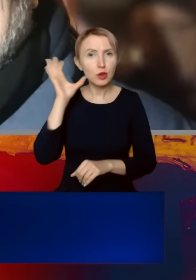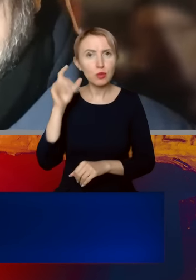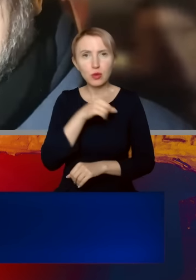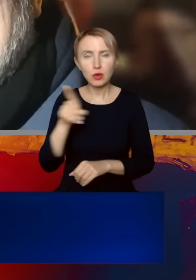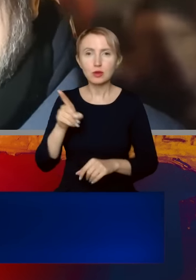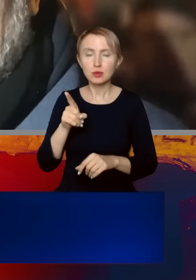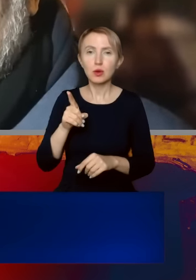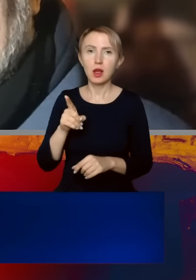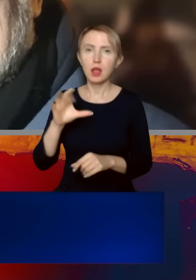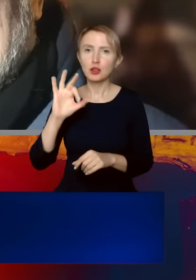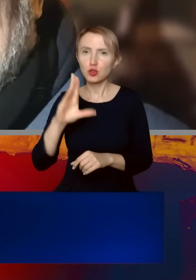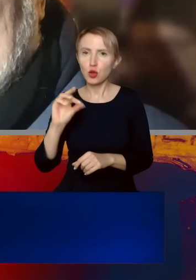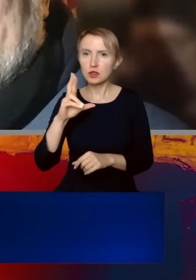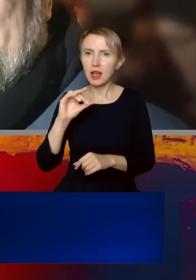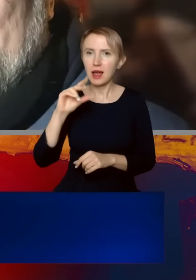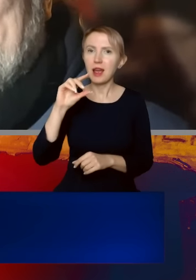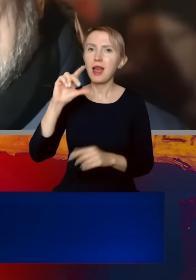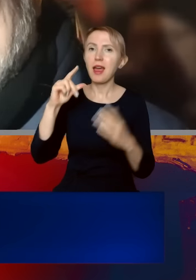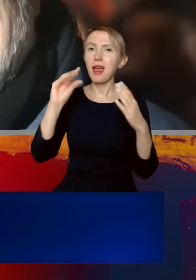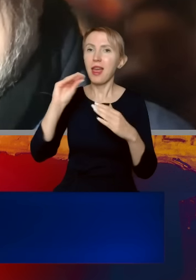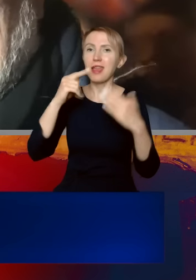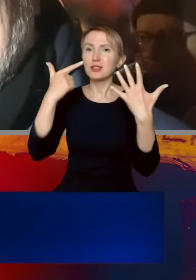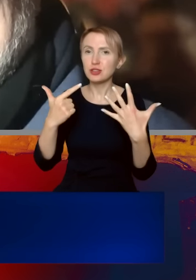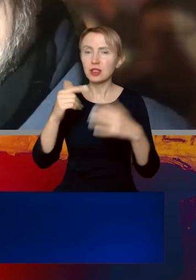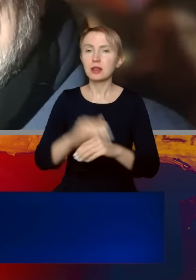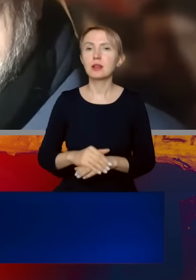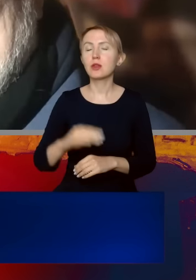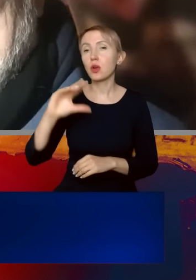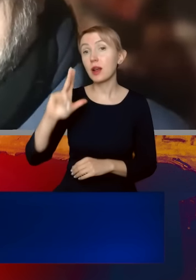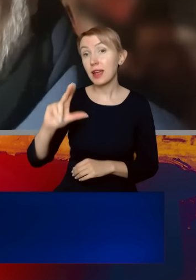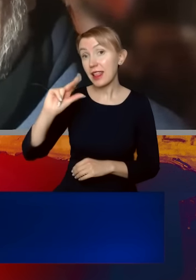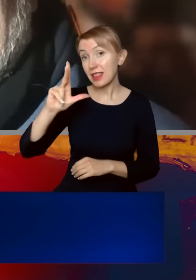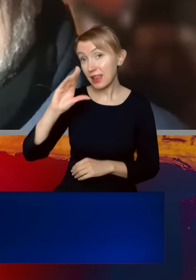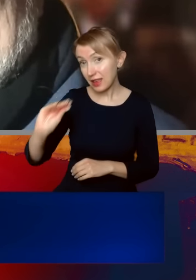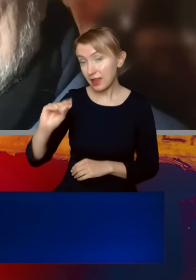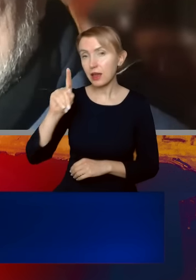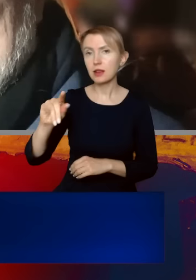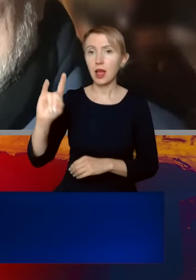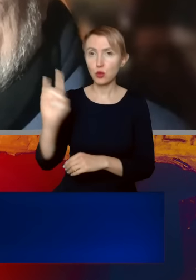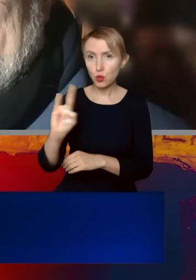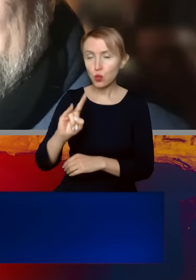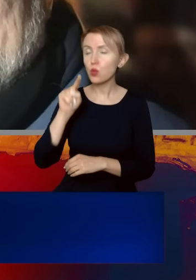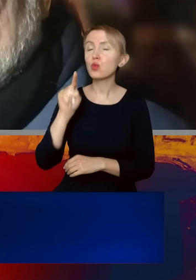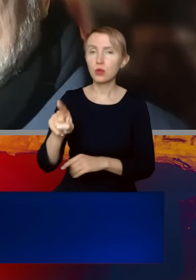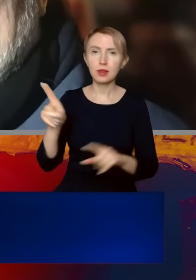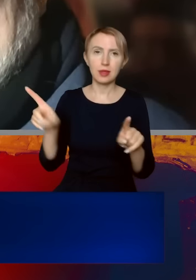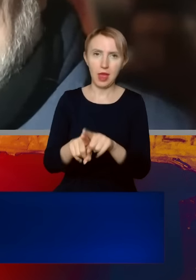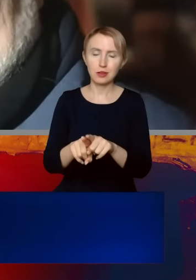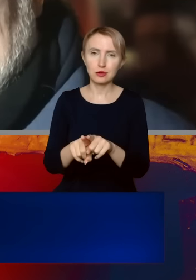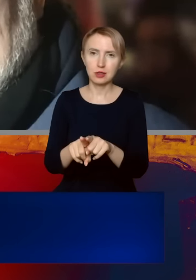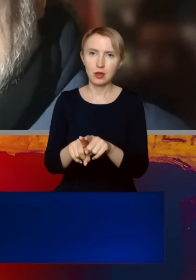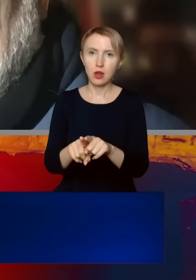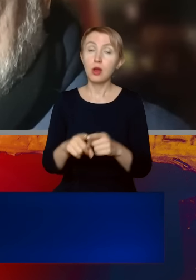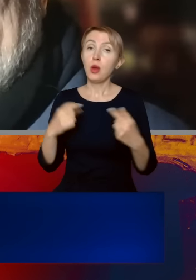bo ballada o Szosie E7 w wykonaniu rapera Kękę na YouTubie to jest także coś